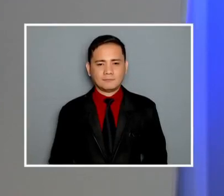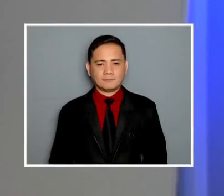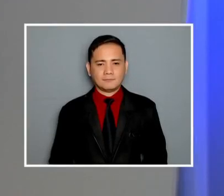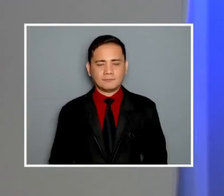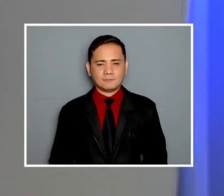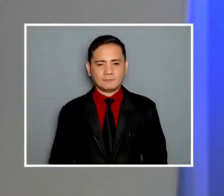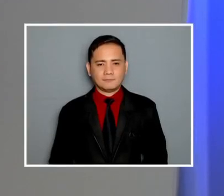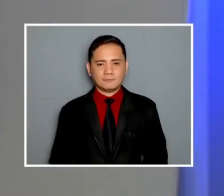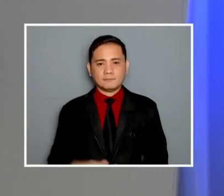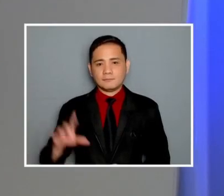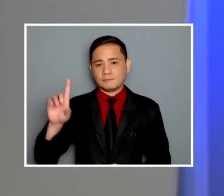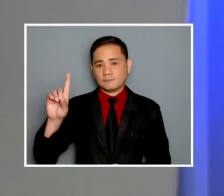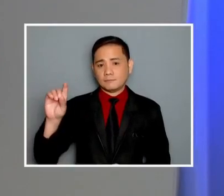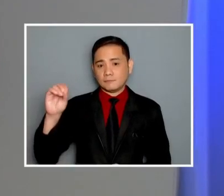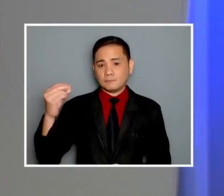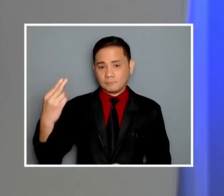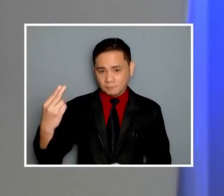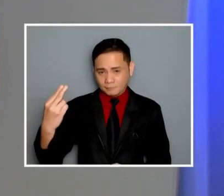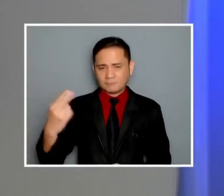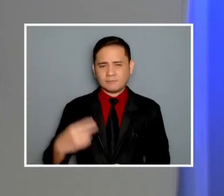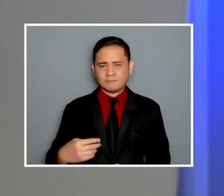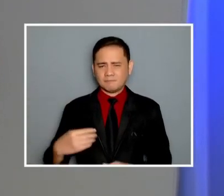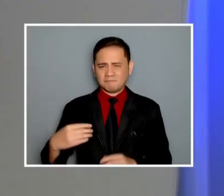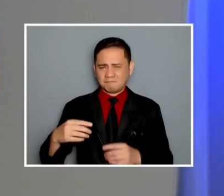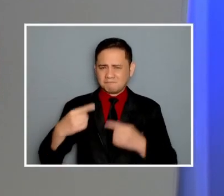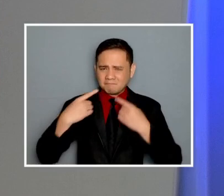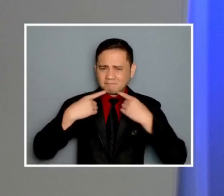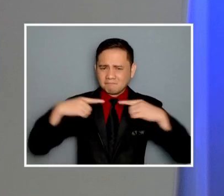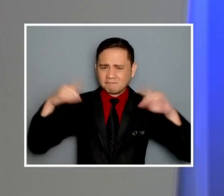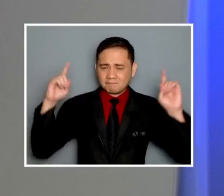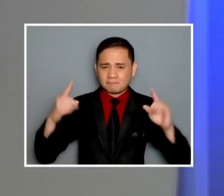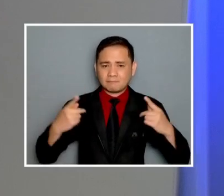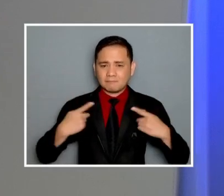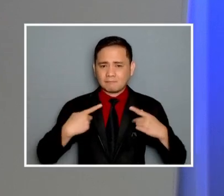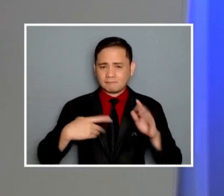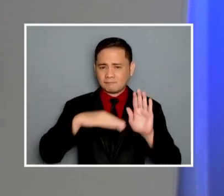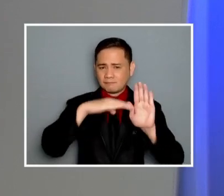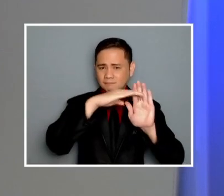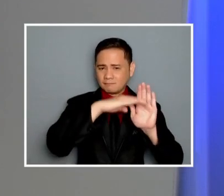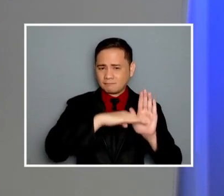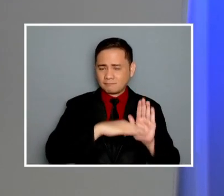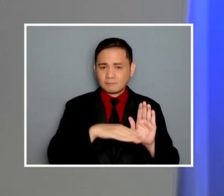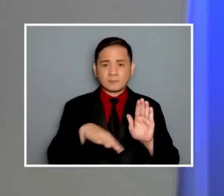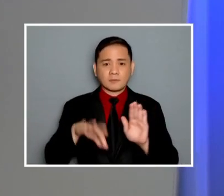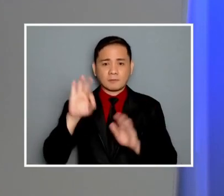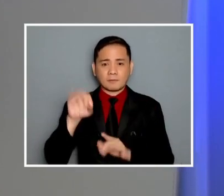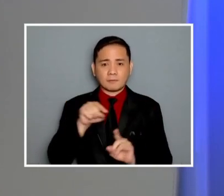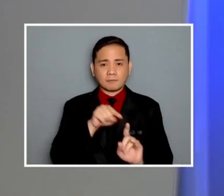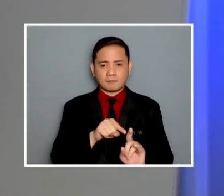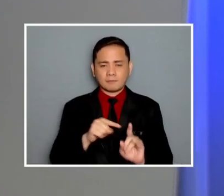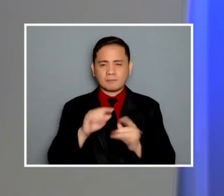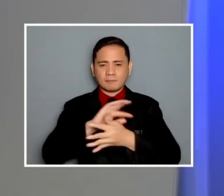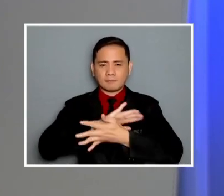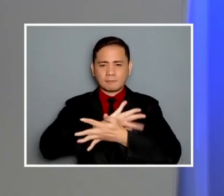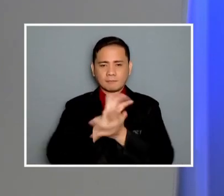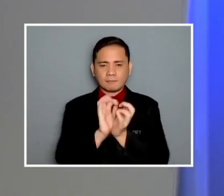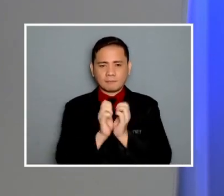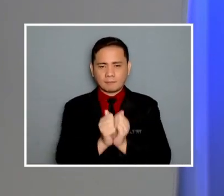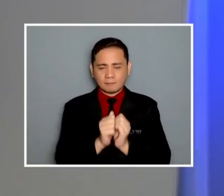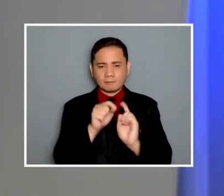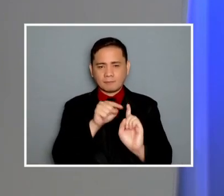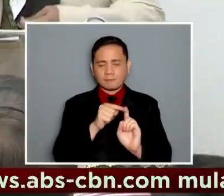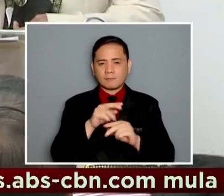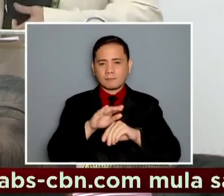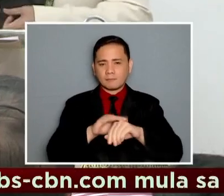Nakapagtala ang DOH ng kauna-unahang kaso ng Omicron subvariant na XBB.1.5 sa Pilipinas. Ayon